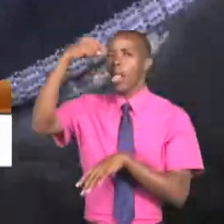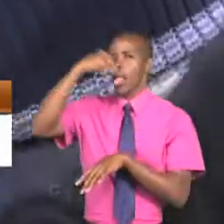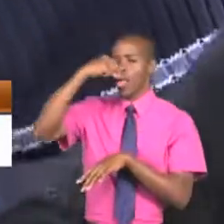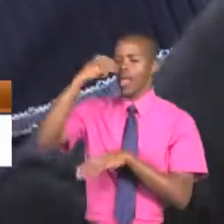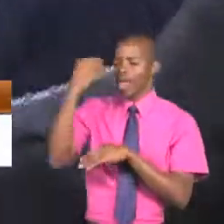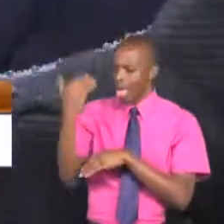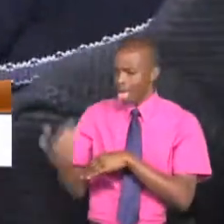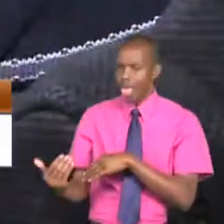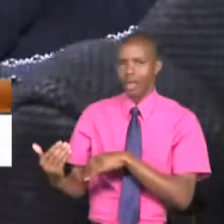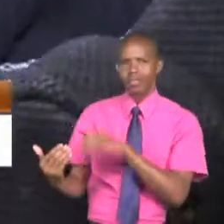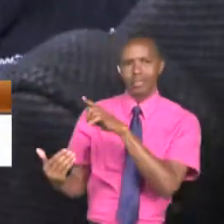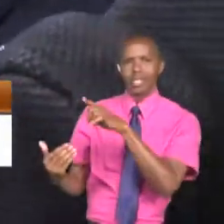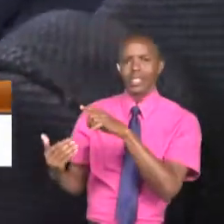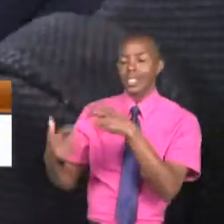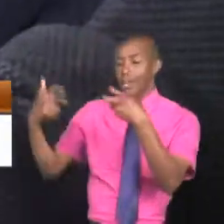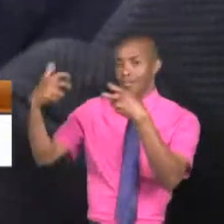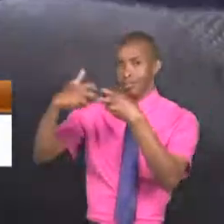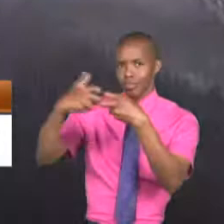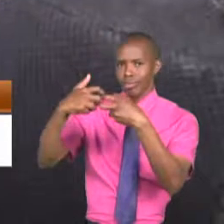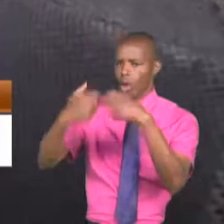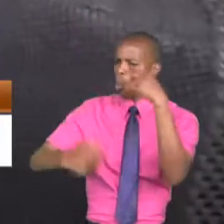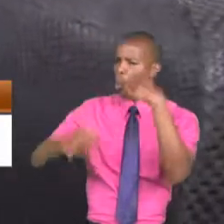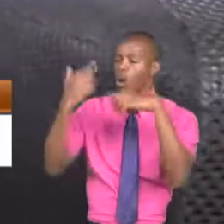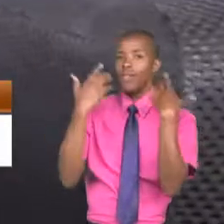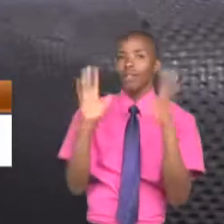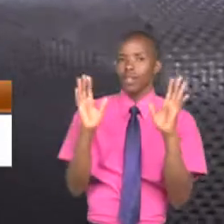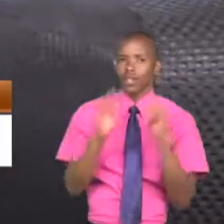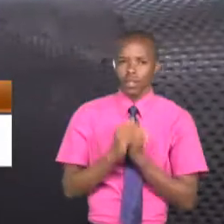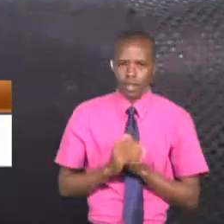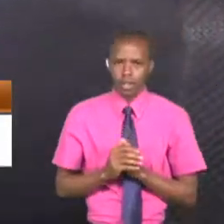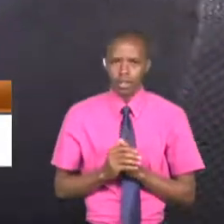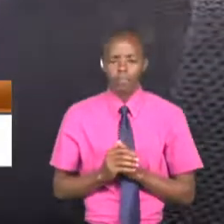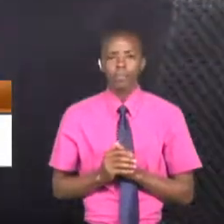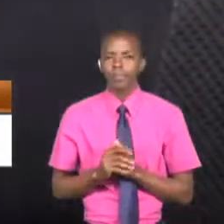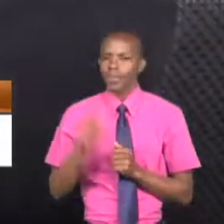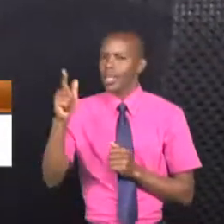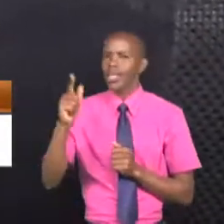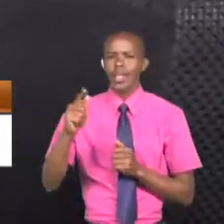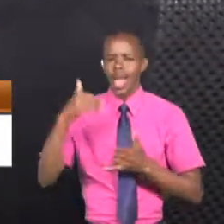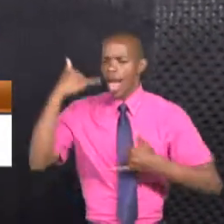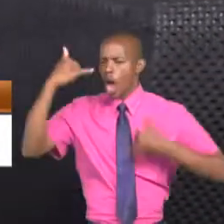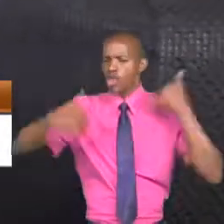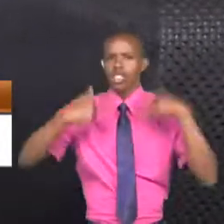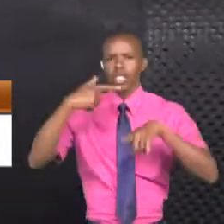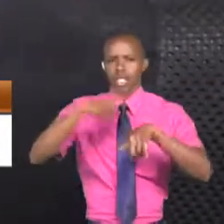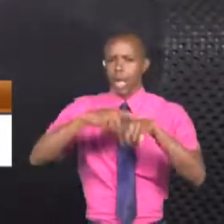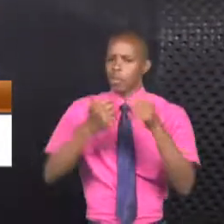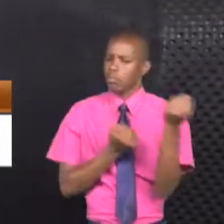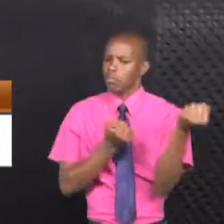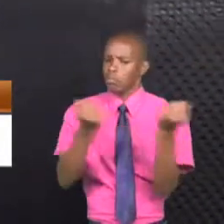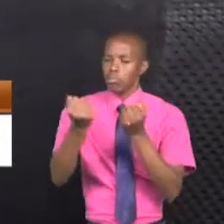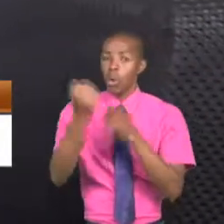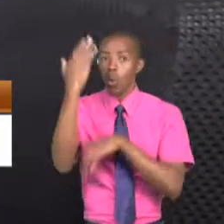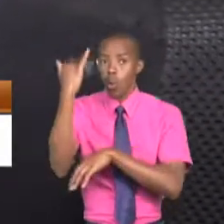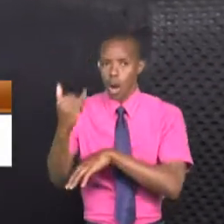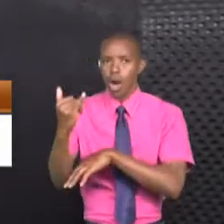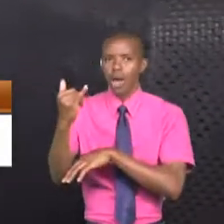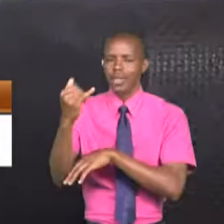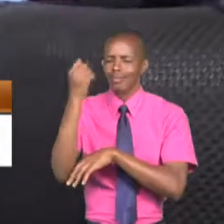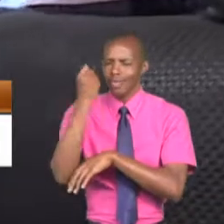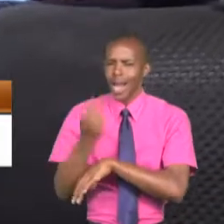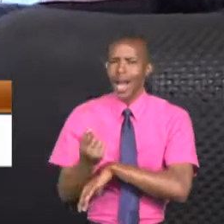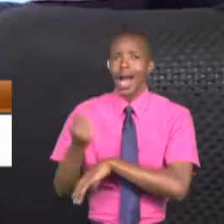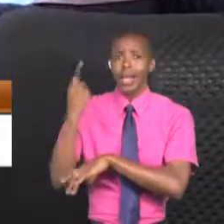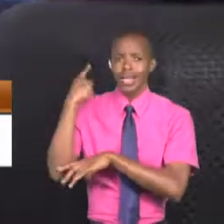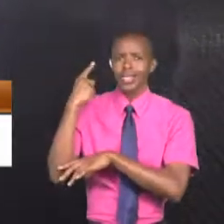yeye hapa ni mhandisi aliyehitimu. Yeye hupendezwa sana wakati anapokuwa barabarani, kwani yeye anaelewa